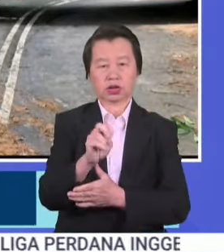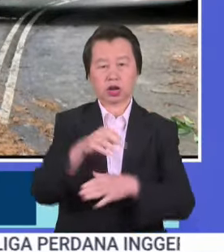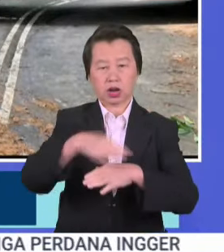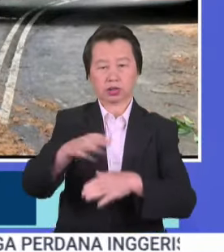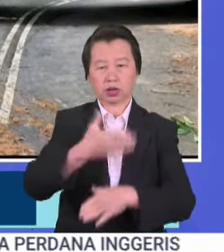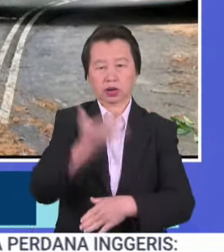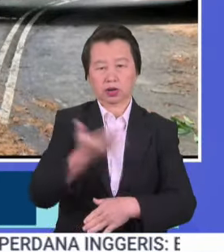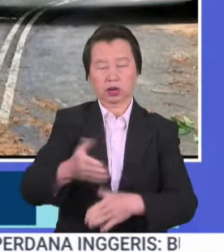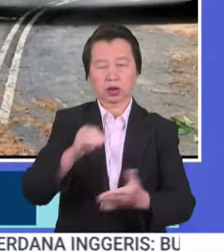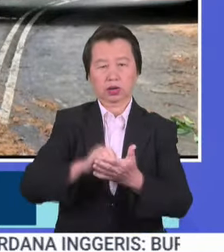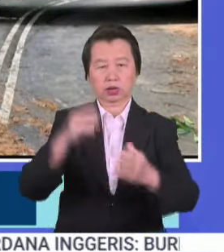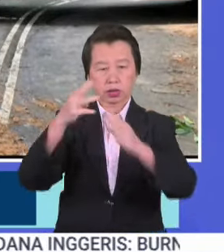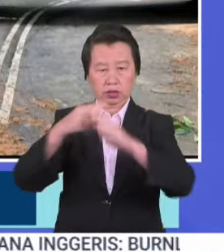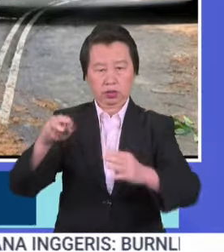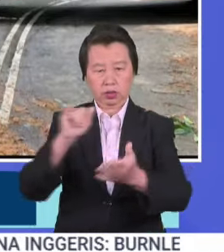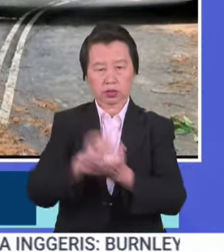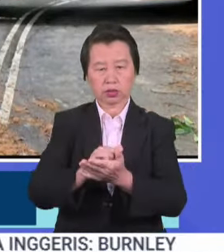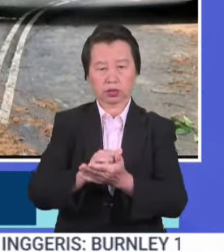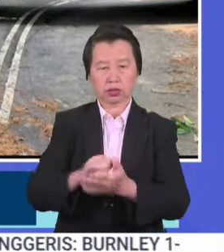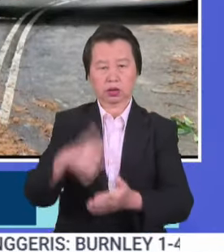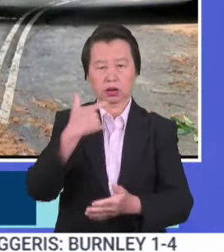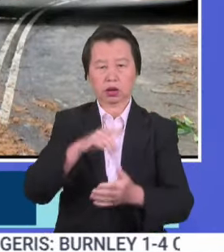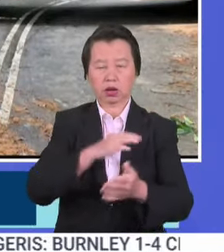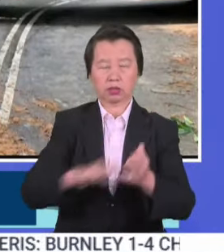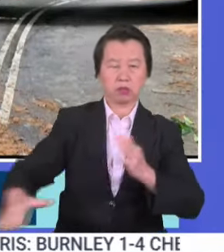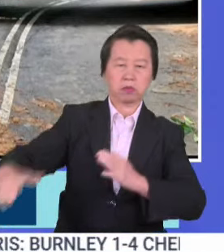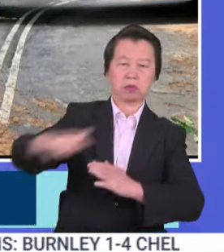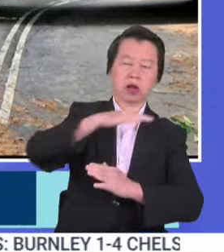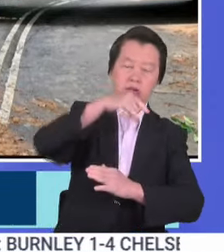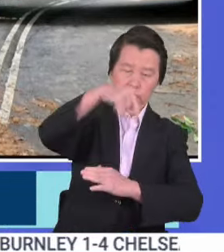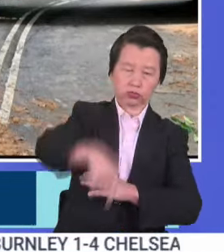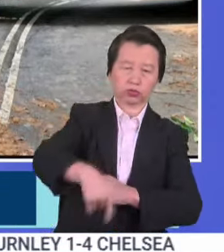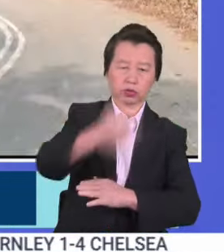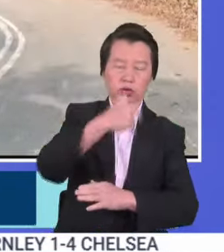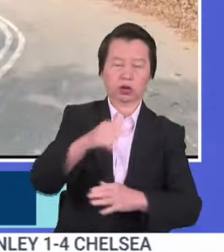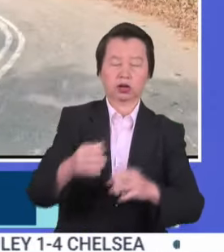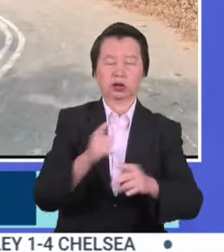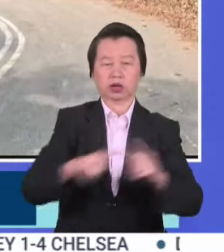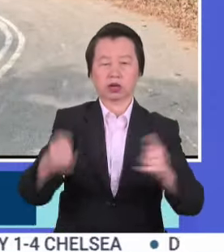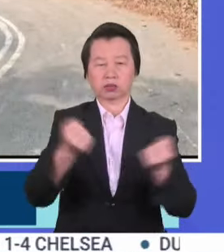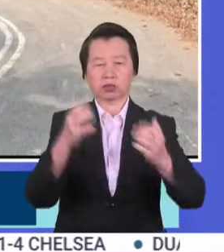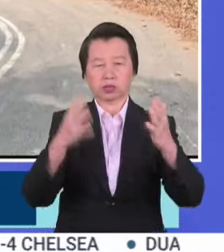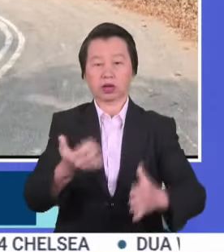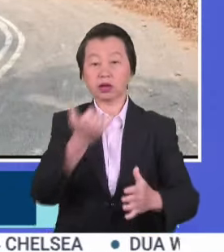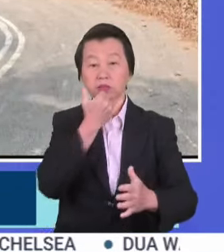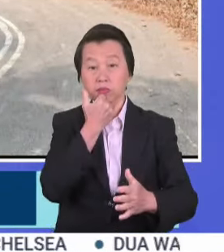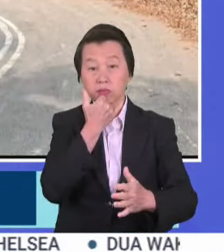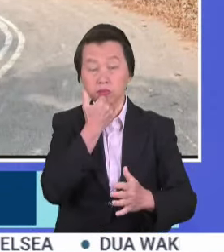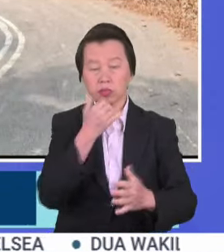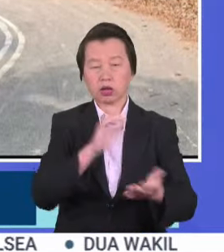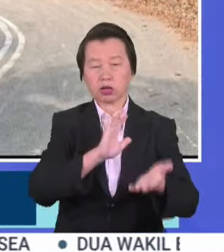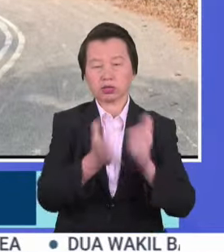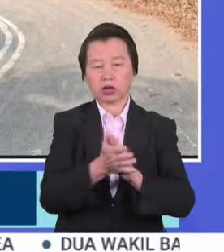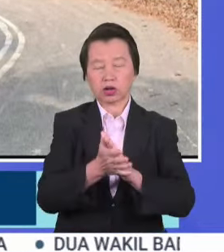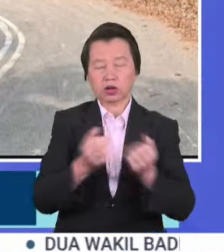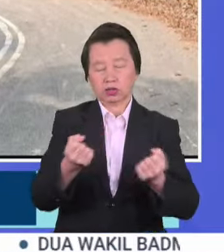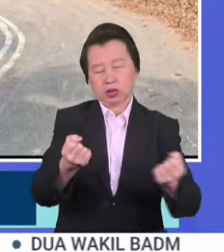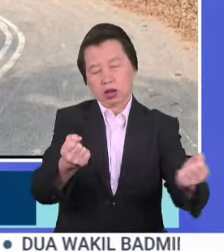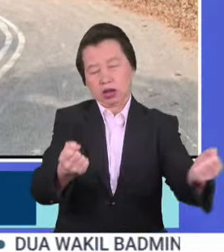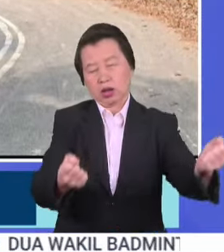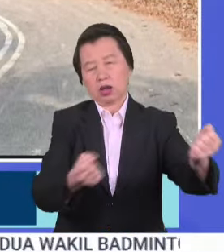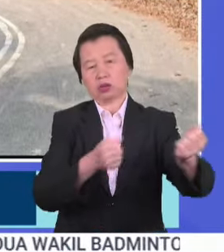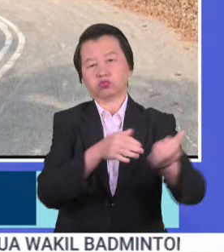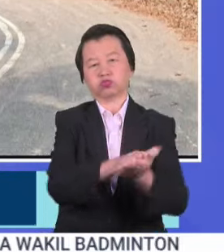menghantar barang di Museum Gunung Jerai namun berpatah balik untuk turun. Pemandu trailer kemudiannya tersilap mengambil laluan menyebabkan trailer